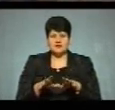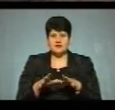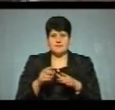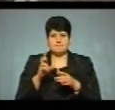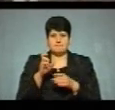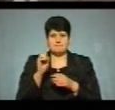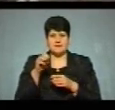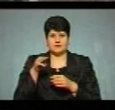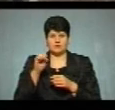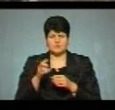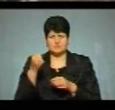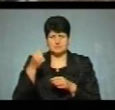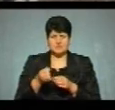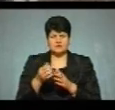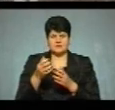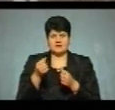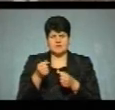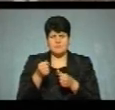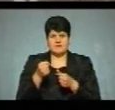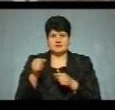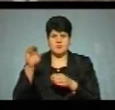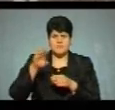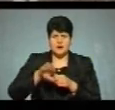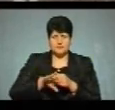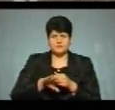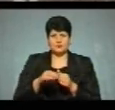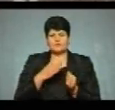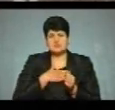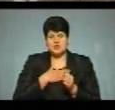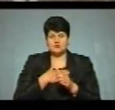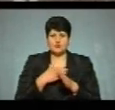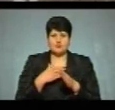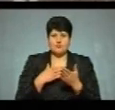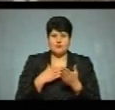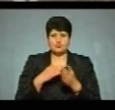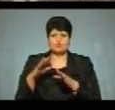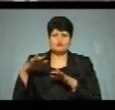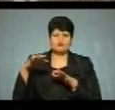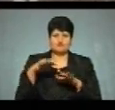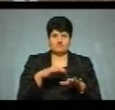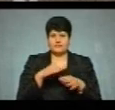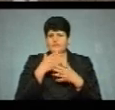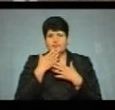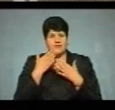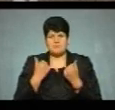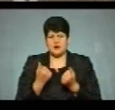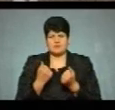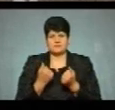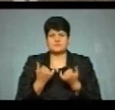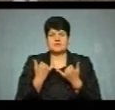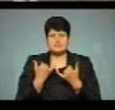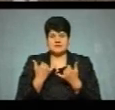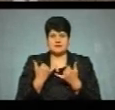палі, які тримають весь берег. Тому з нашого боку сувів ніяких немає. Зараз